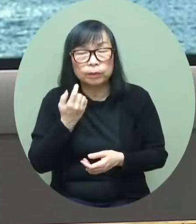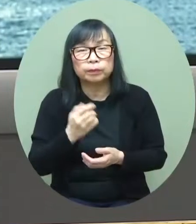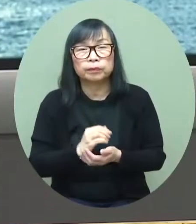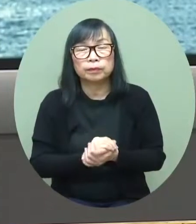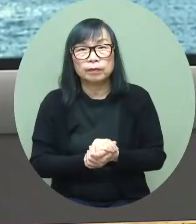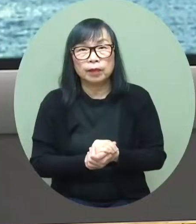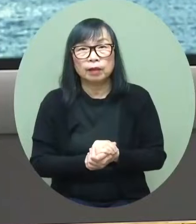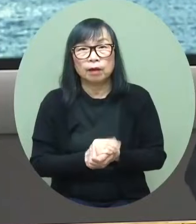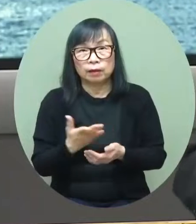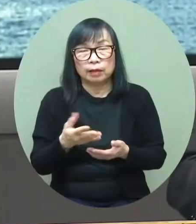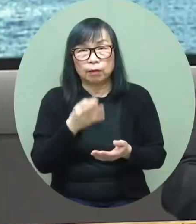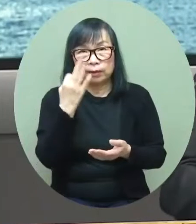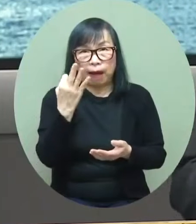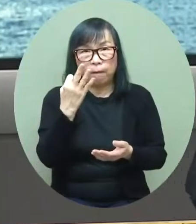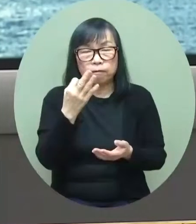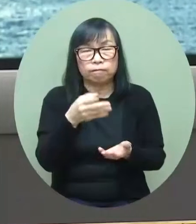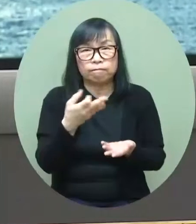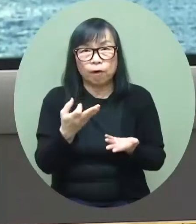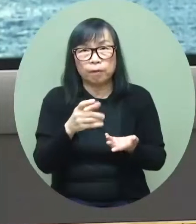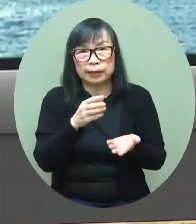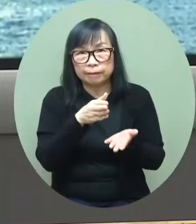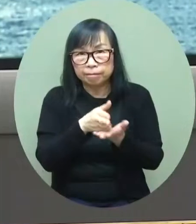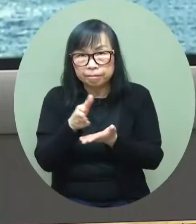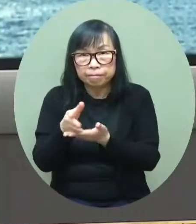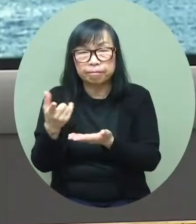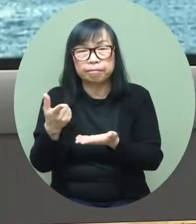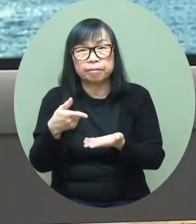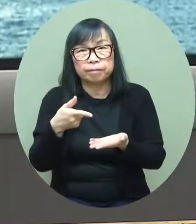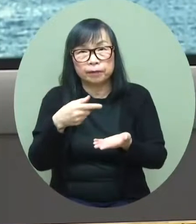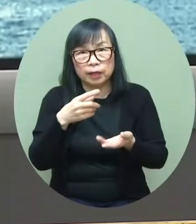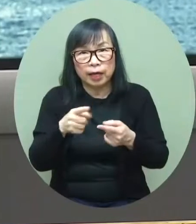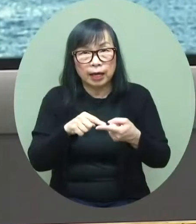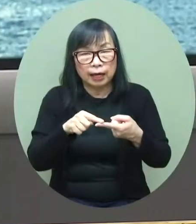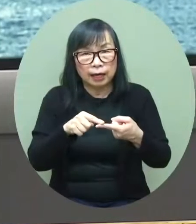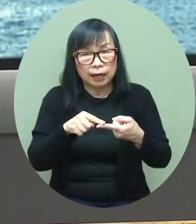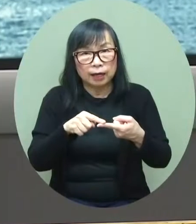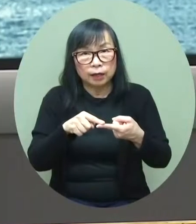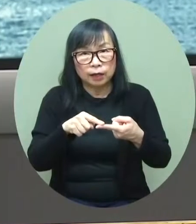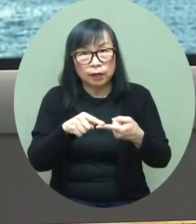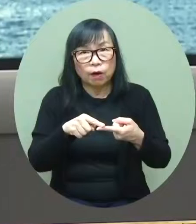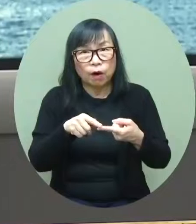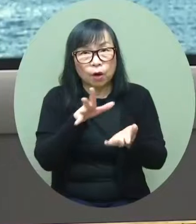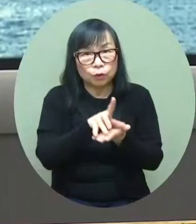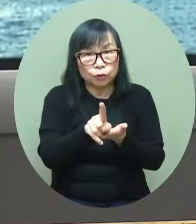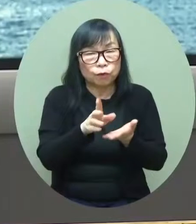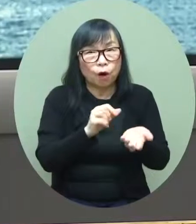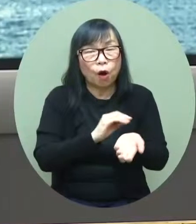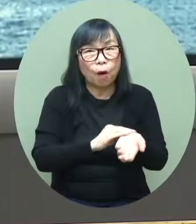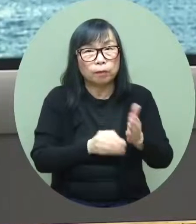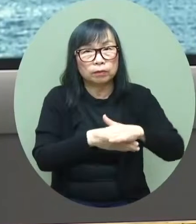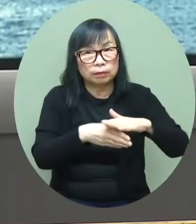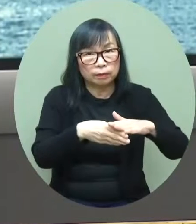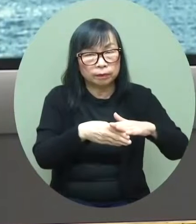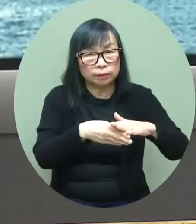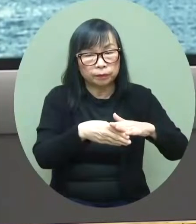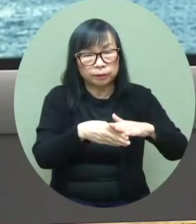哋都從三方面，我哋都會係關注佢哋個復診。第一就係原本佢哋嘅專科嘅門診啦，咁